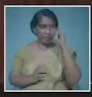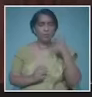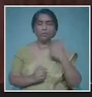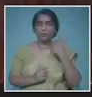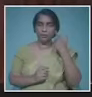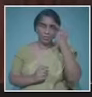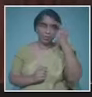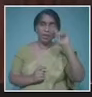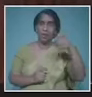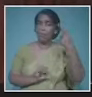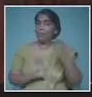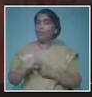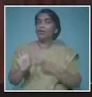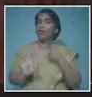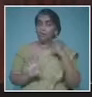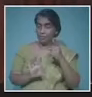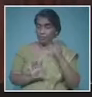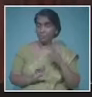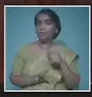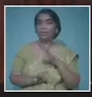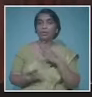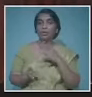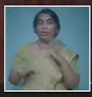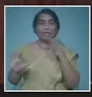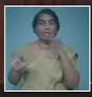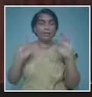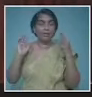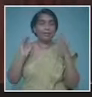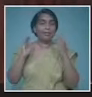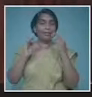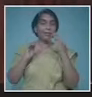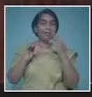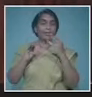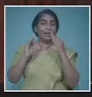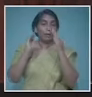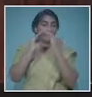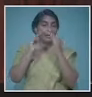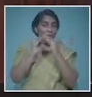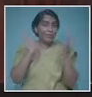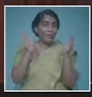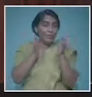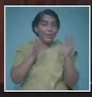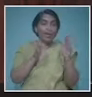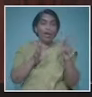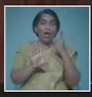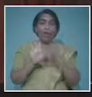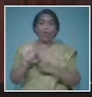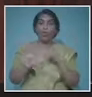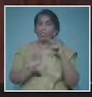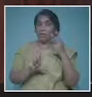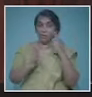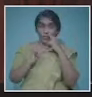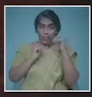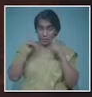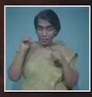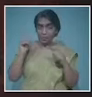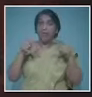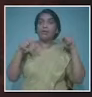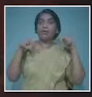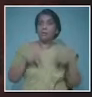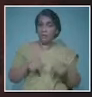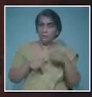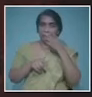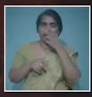අපි දන්නවා ලබන අවුරුද්ද වෙනකොට වතුකරේ ලයින් කාමරයට අවුරුදු 200ක් පිරෙනවා. එතකොට අද